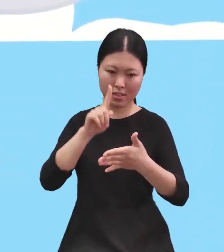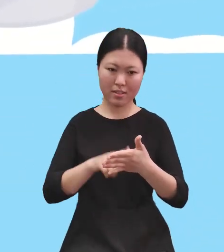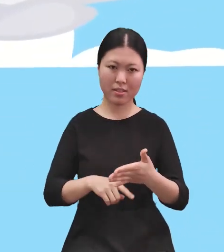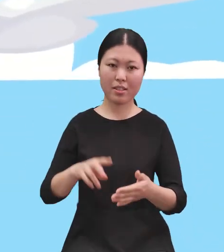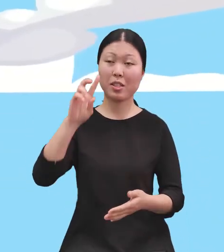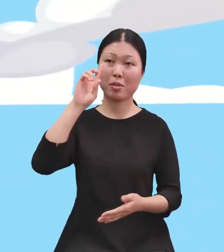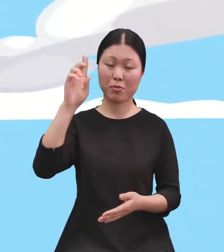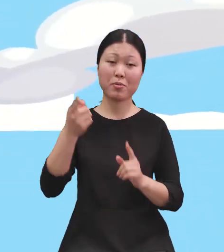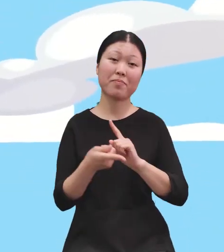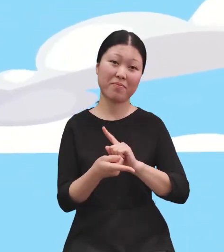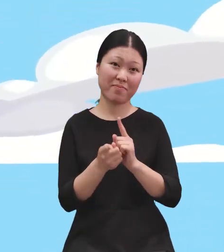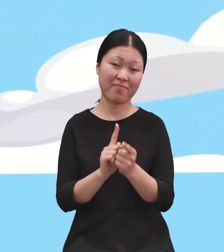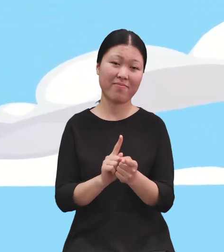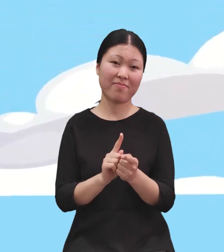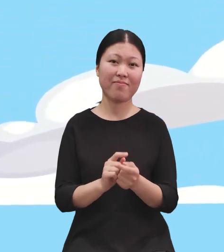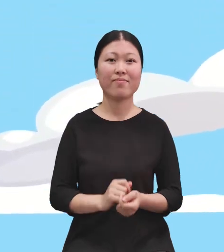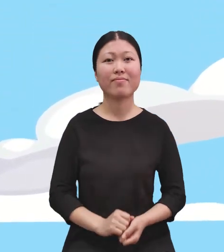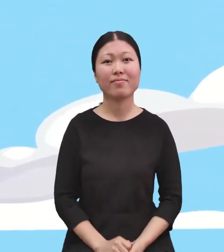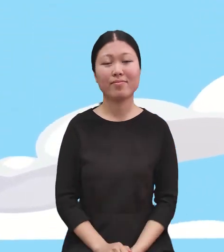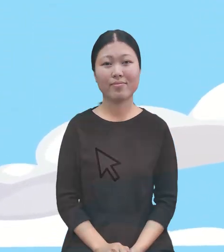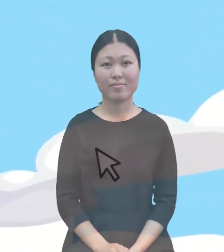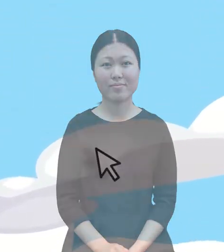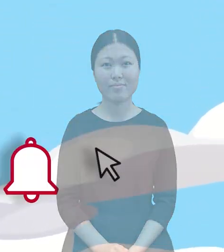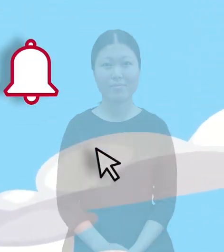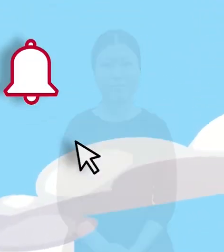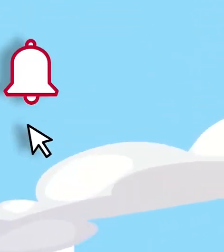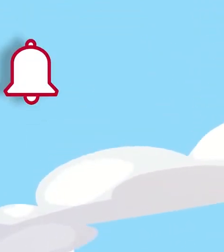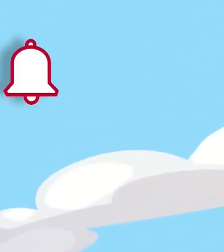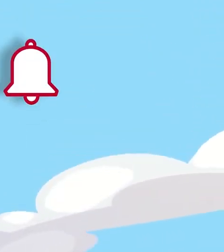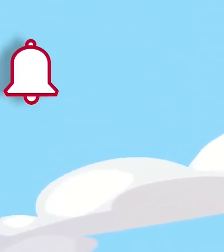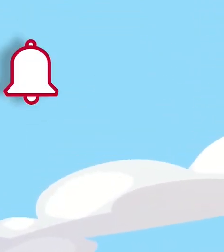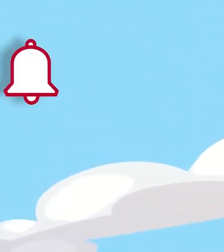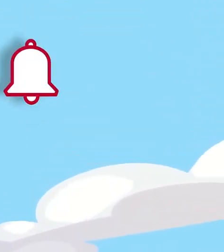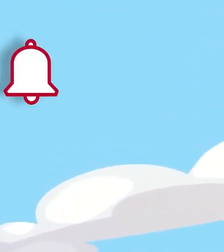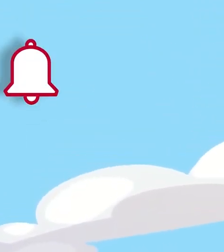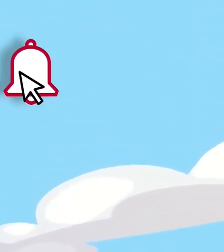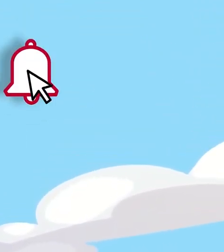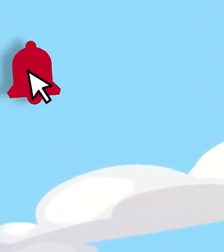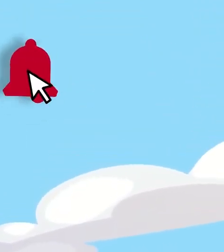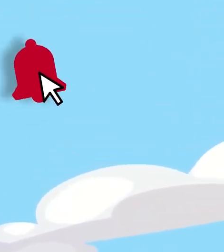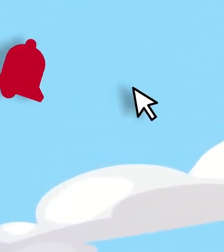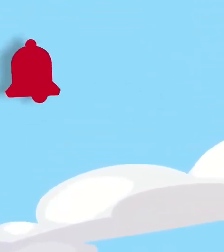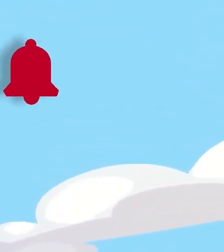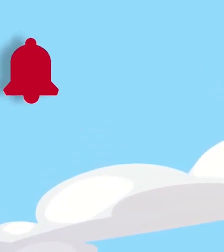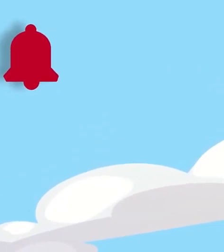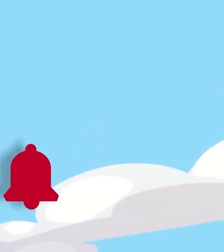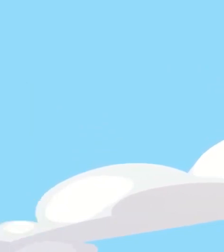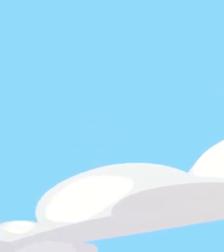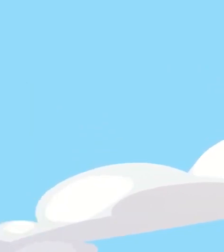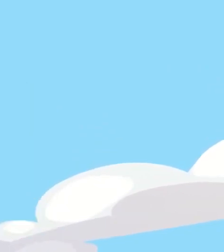жаранқасын ал кемшіліктерінерден құрқпоғыла. Әнкеме жамандықты да жақшылыққа айландат тұрған ұдай бар. Бұл ғону аға